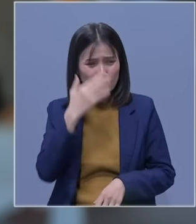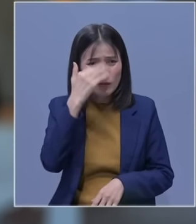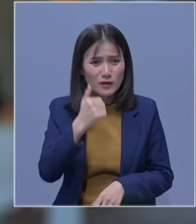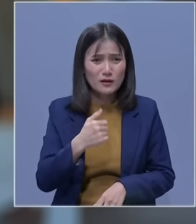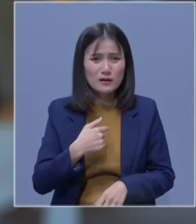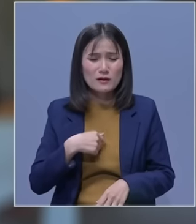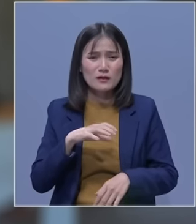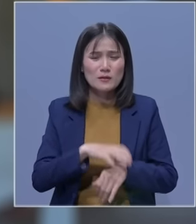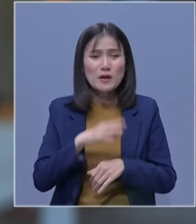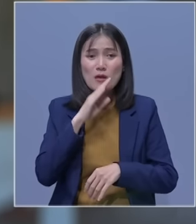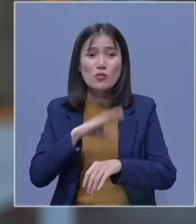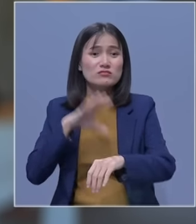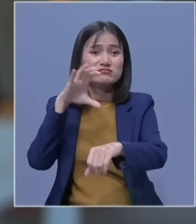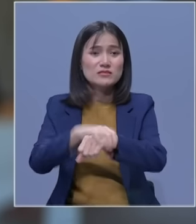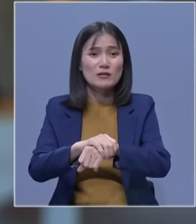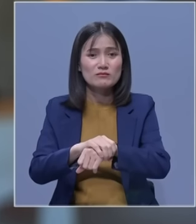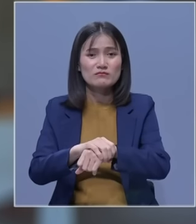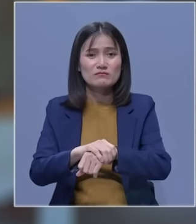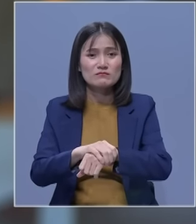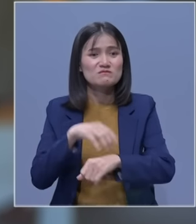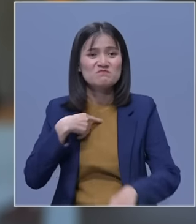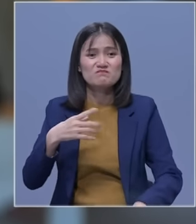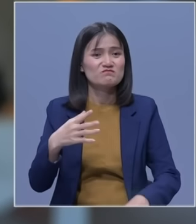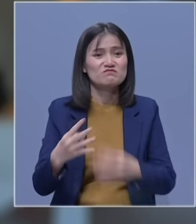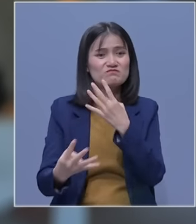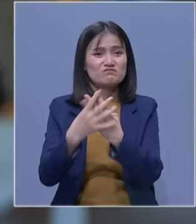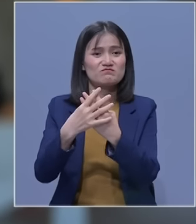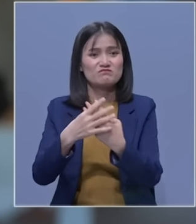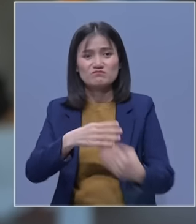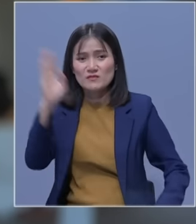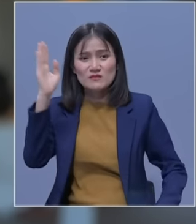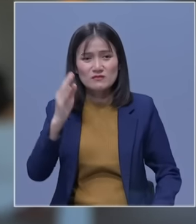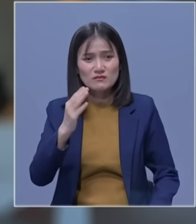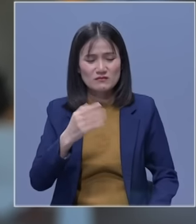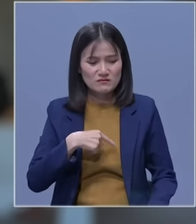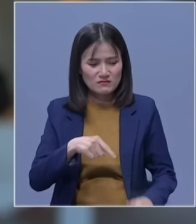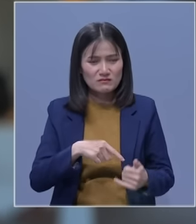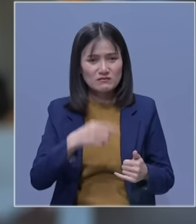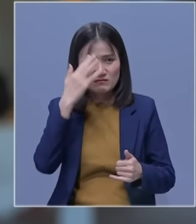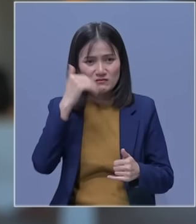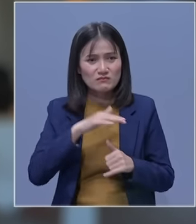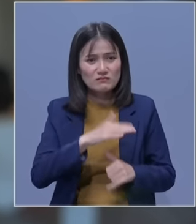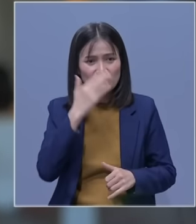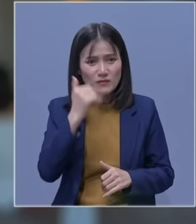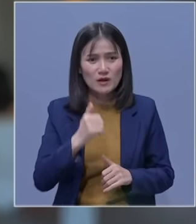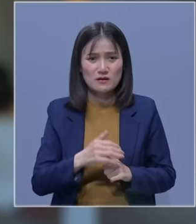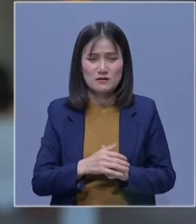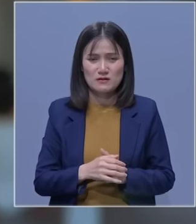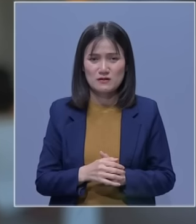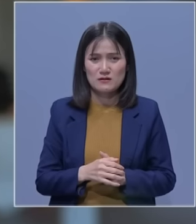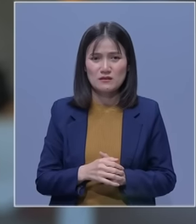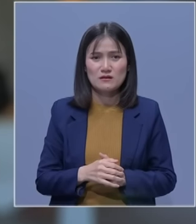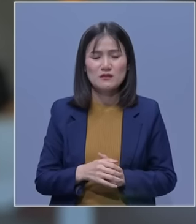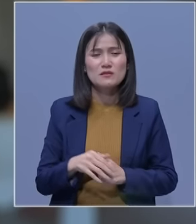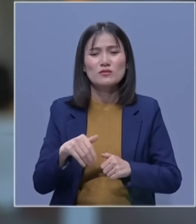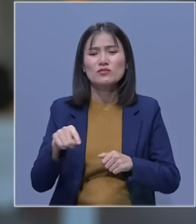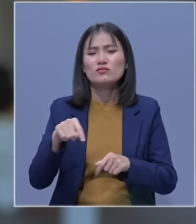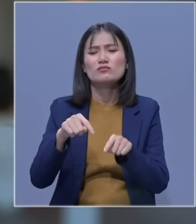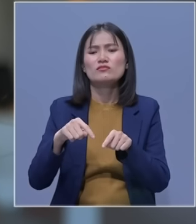ได้ฉันไม่เอาไว้เลยตลอดชีวิตไปเลยติดคุกอ่ะมันโหดเกินไปโหดร้ายมากเนี่ยก็พูดกันนะเนี่ยคนแถวเ